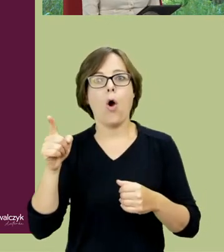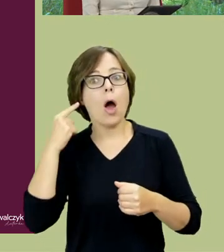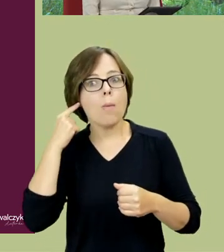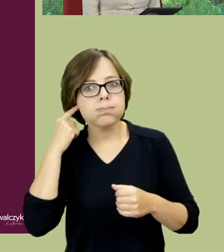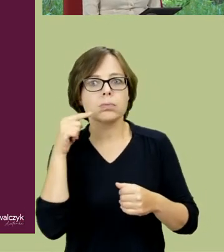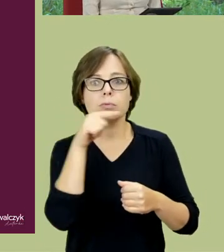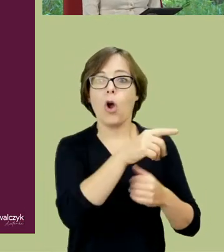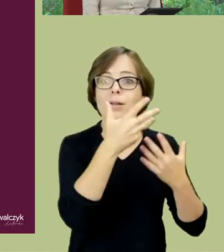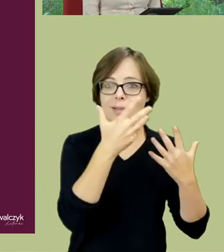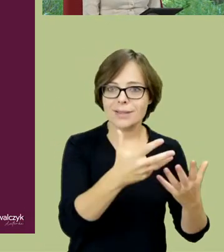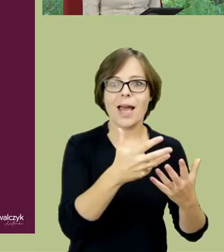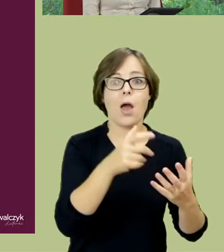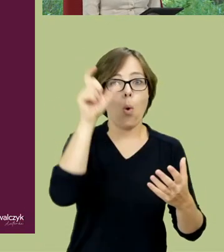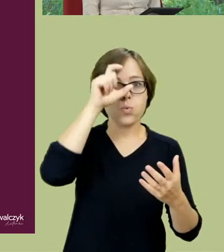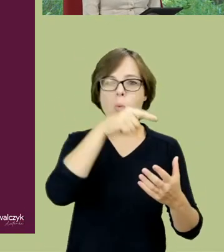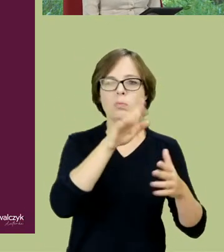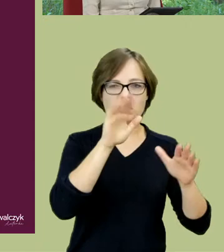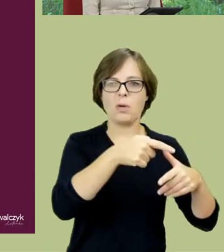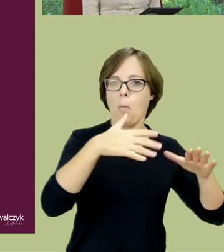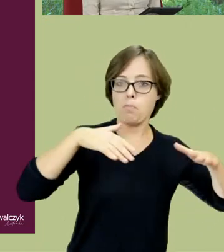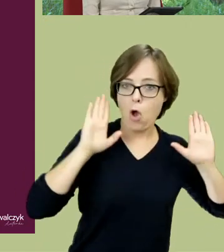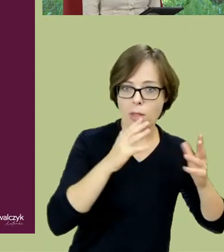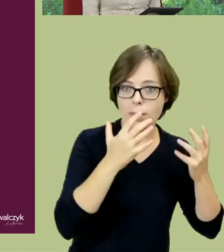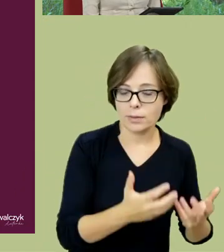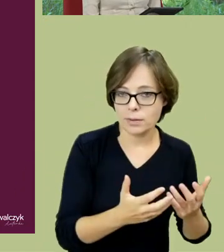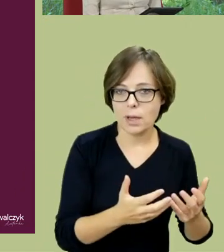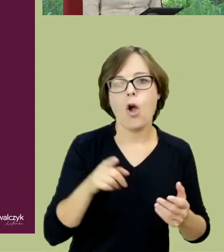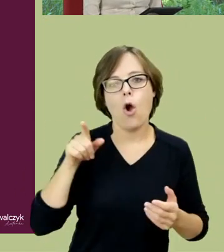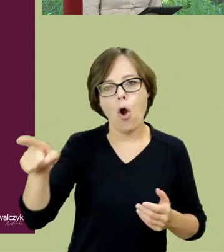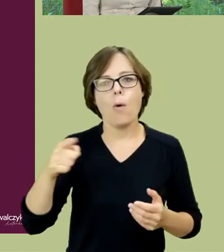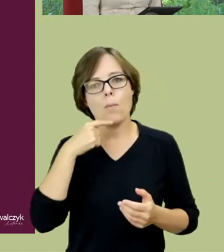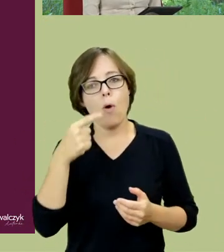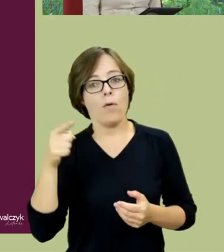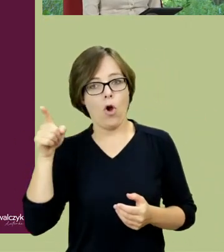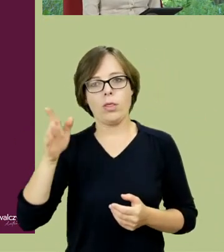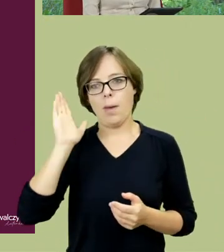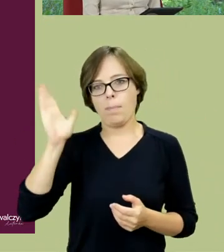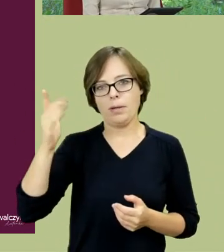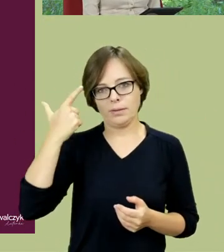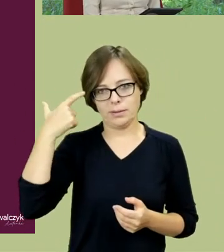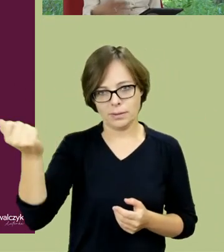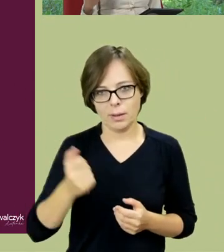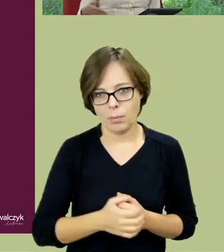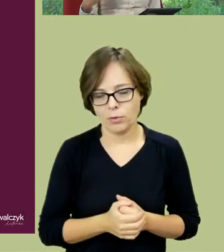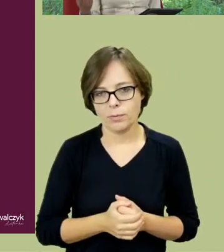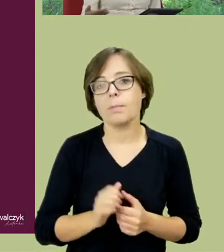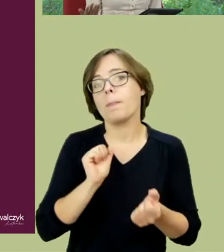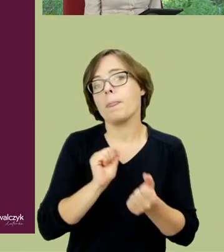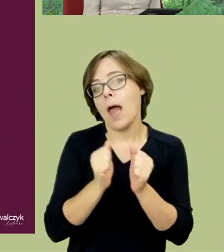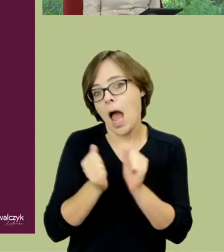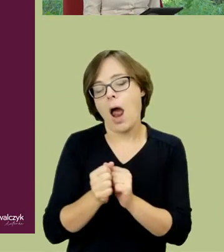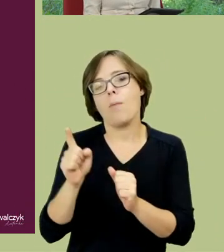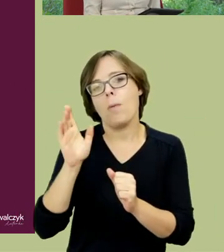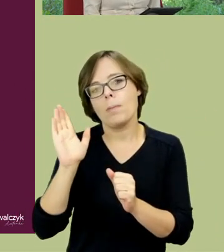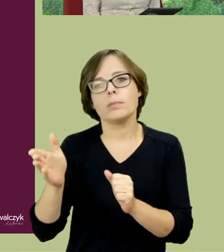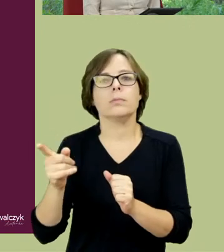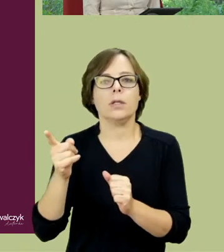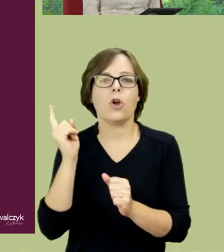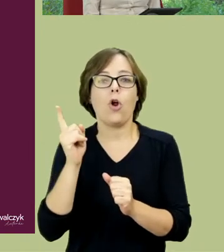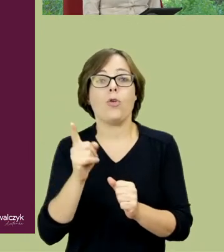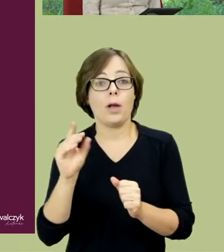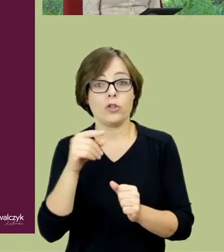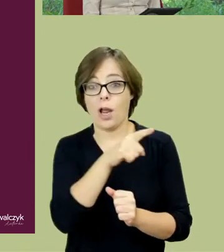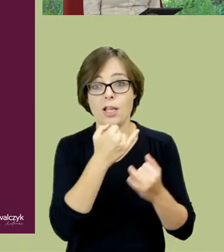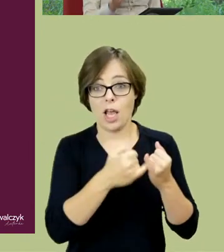zamek Turkom, miała zagrozić samobójstwem. W innych wersjach jest to groźba podpalenia prochu i wysadzenia tego